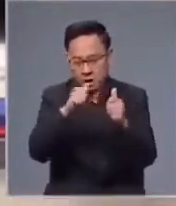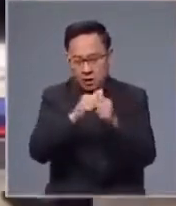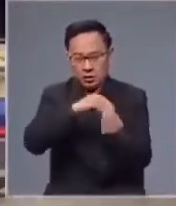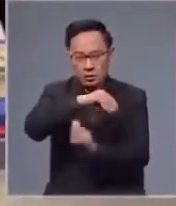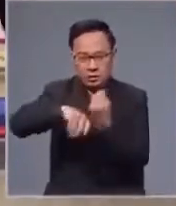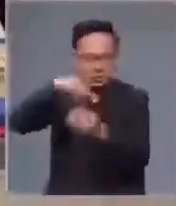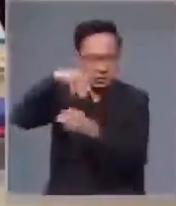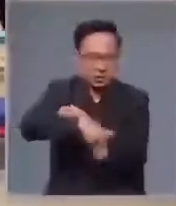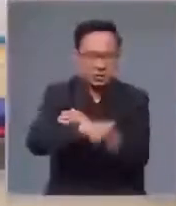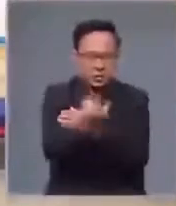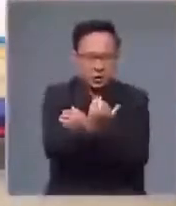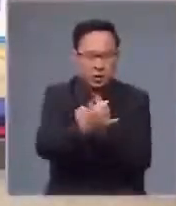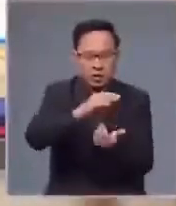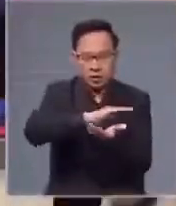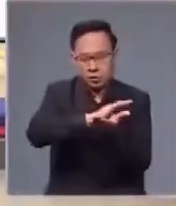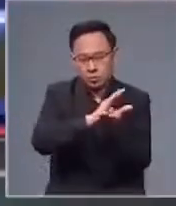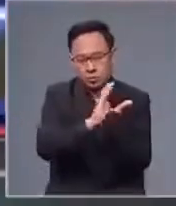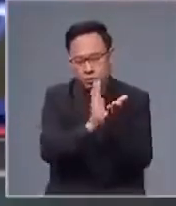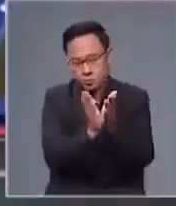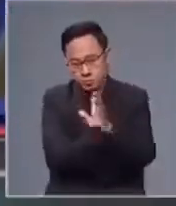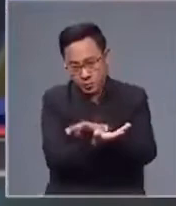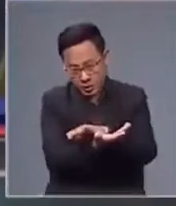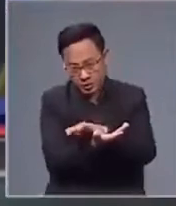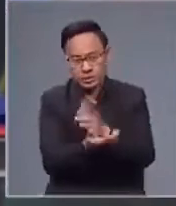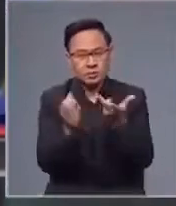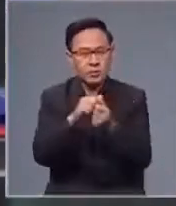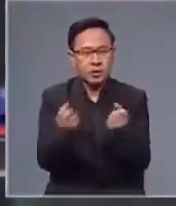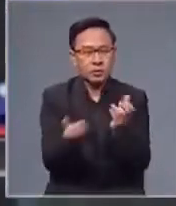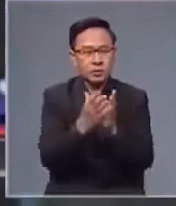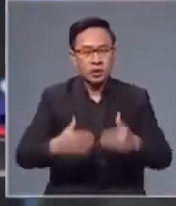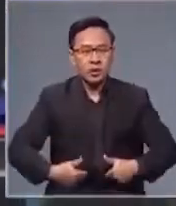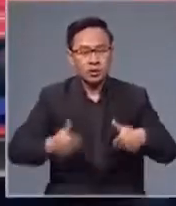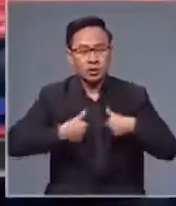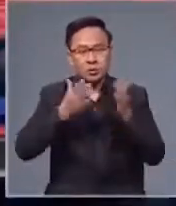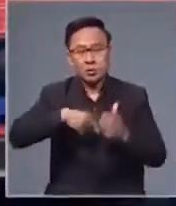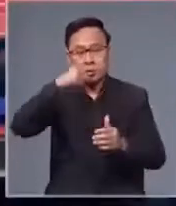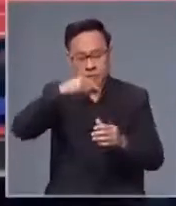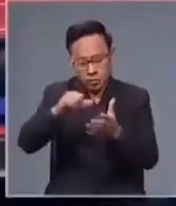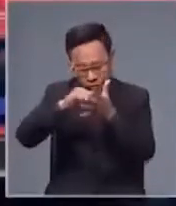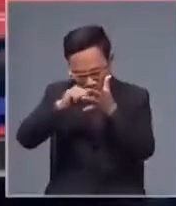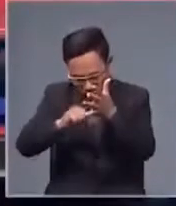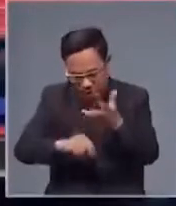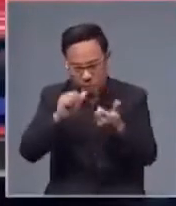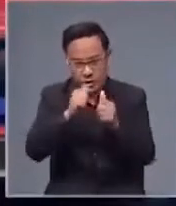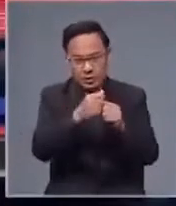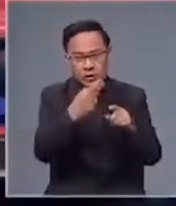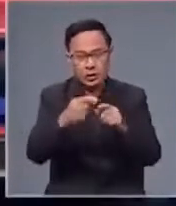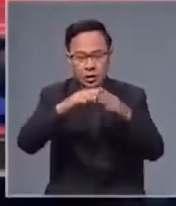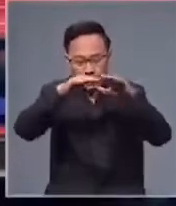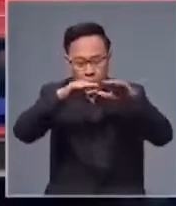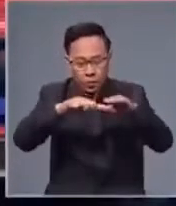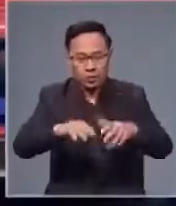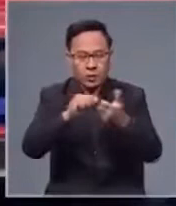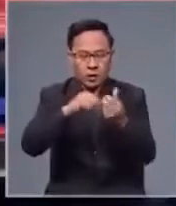าติที่ส่งผลกระทบต่อชีวิตความเป็นอยู่ของคนไทยทุกภาคส่วนเริ่มได้รับการคลี่คลายไปเป็นลำดับ